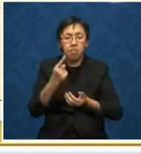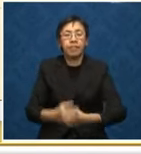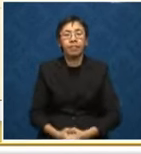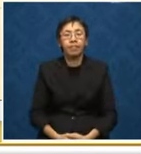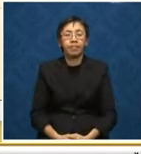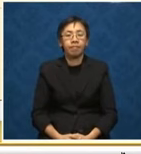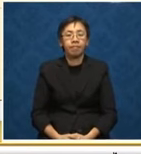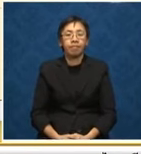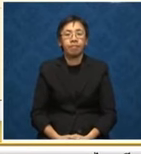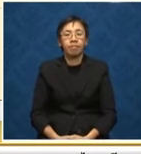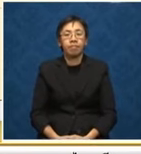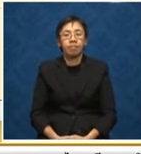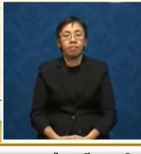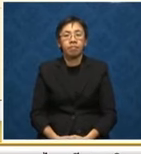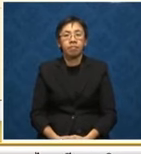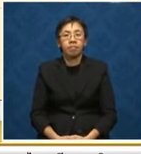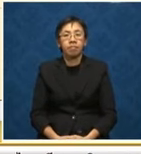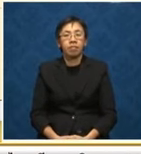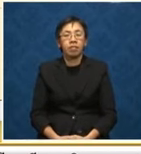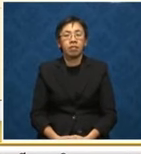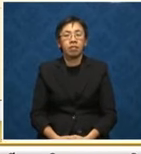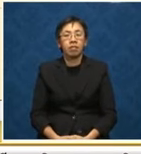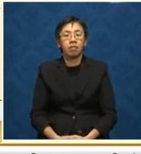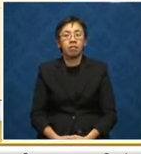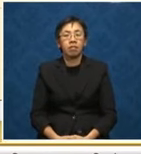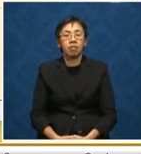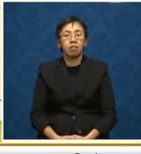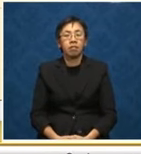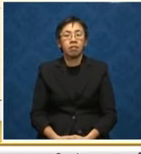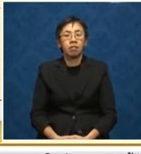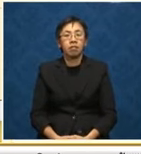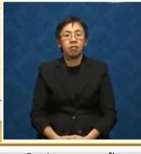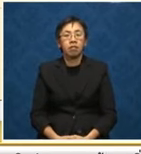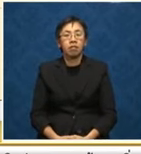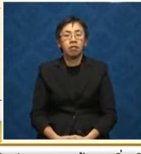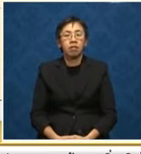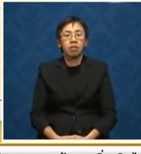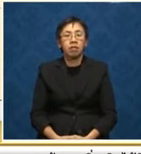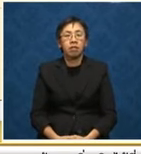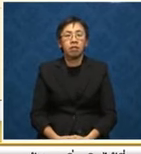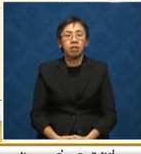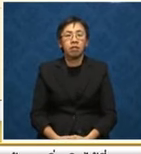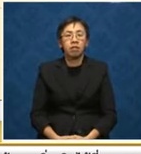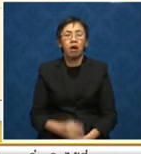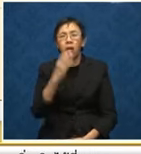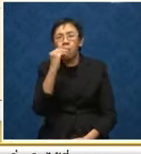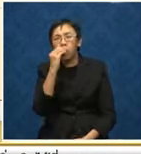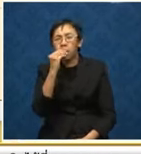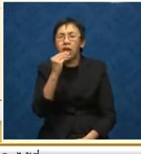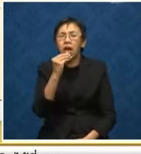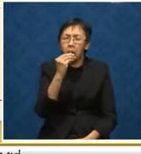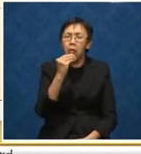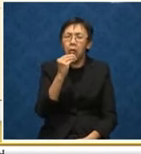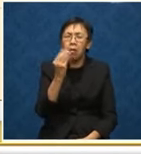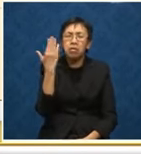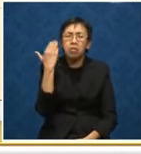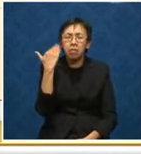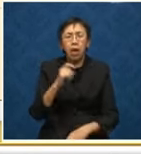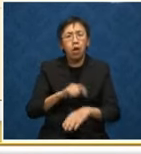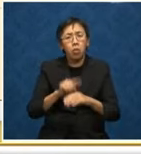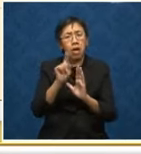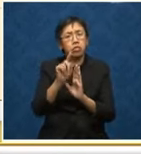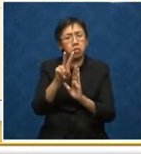ก็ในเรื่องนี้ก็มีความทุกคนผมเห็นที่ผ่านมาทุกคนพูดเนี่ยก็ในเวลา